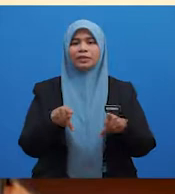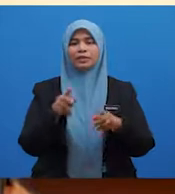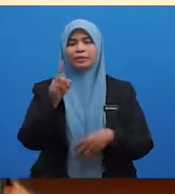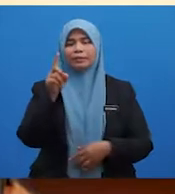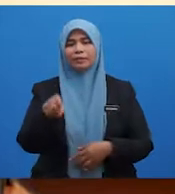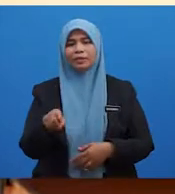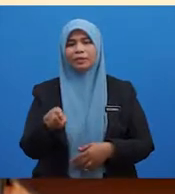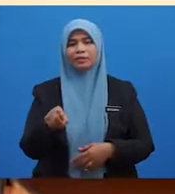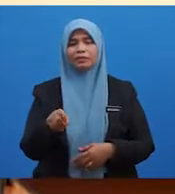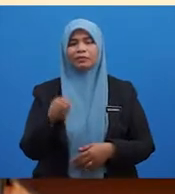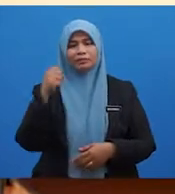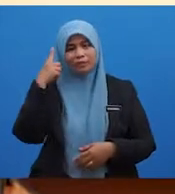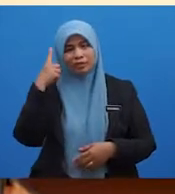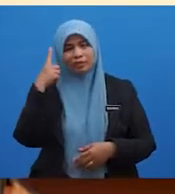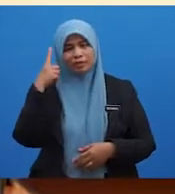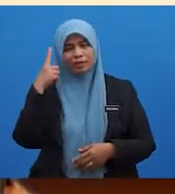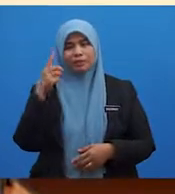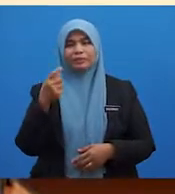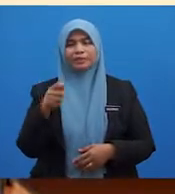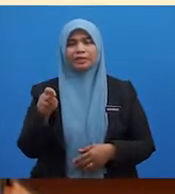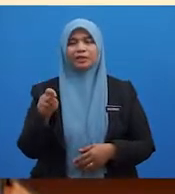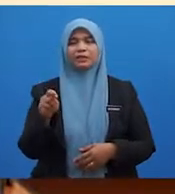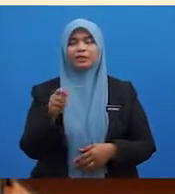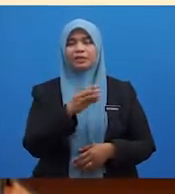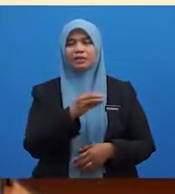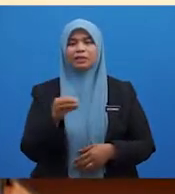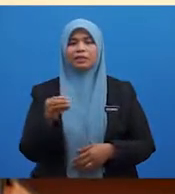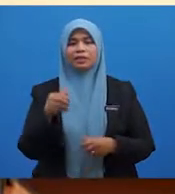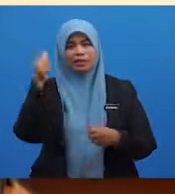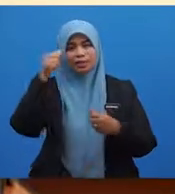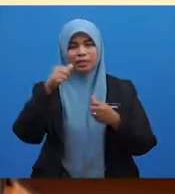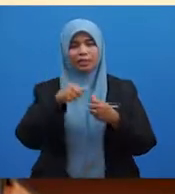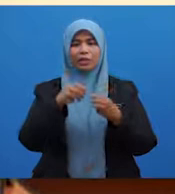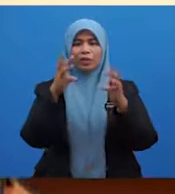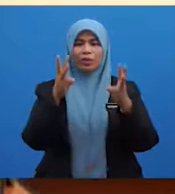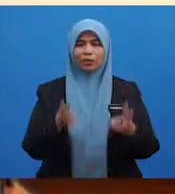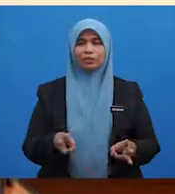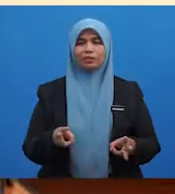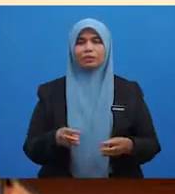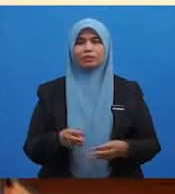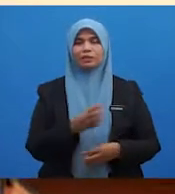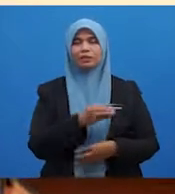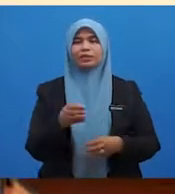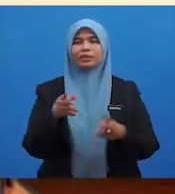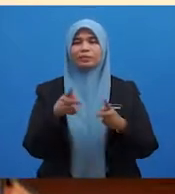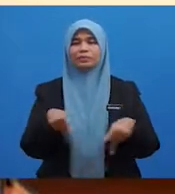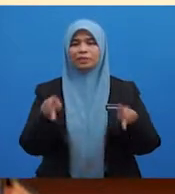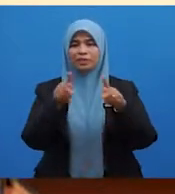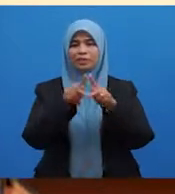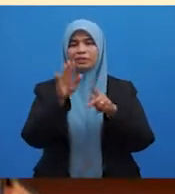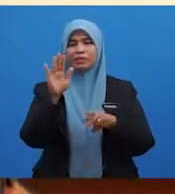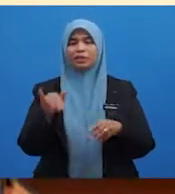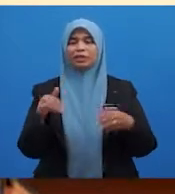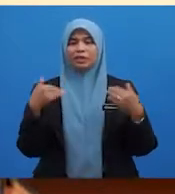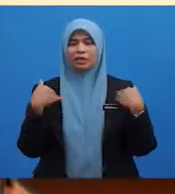pelajar perlu memahami teks dan mengingati watak dan peristiwa